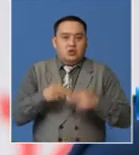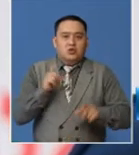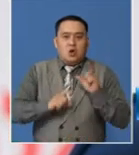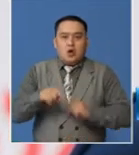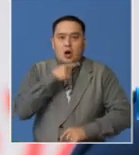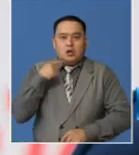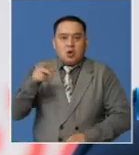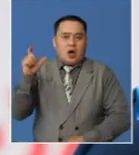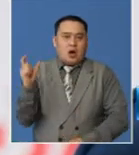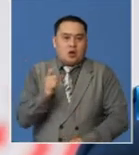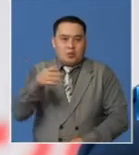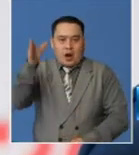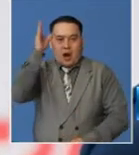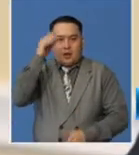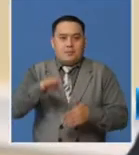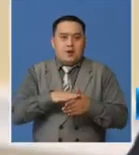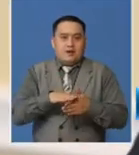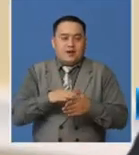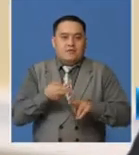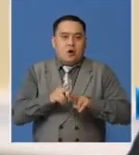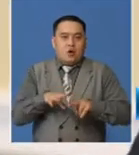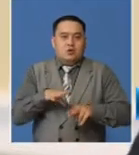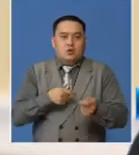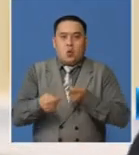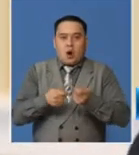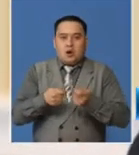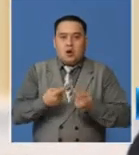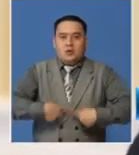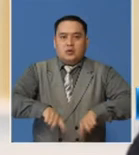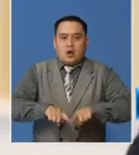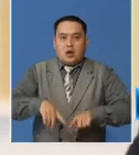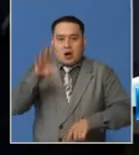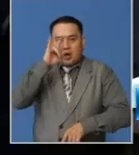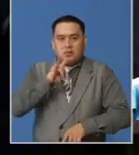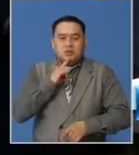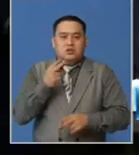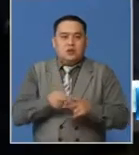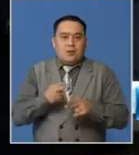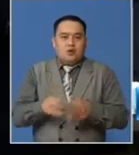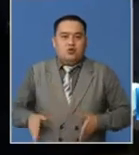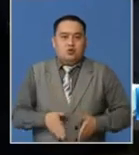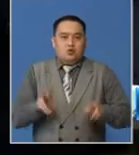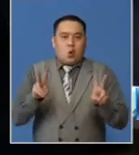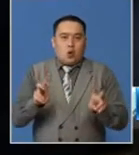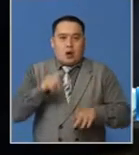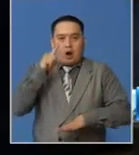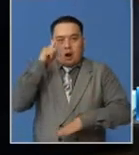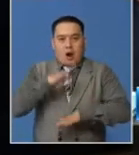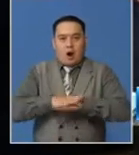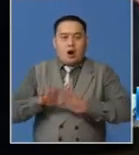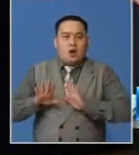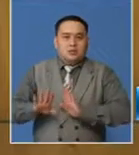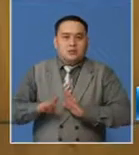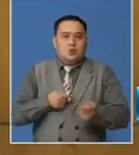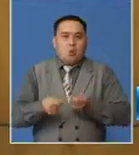и Российскую экономическую академию имени Плеханова. Возглавлял акционерное общество «Казахстан Теміржолы». Занимал должности акима Астаны и